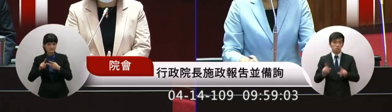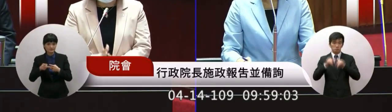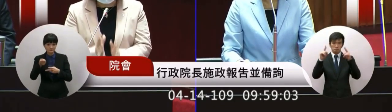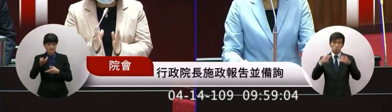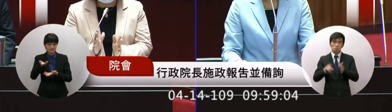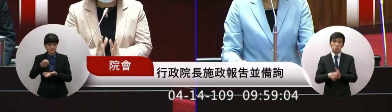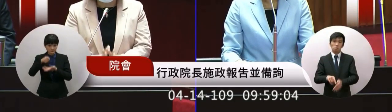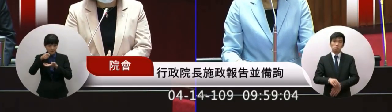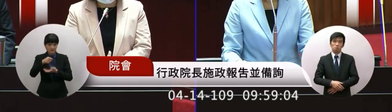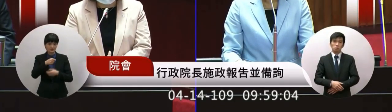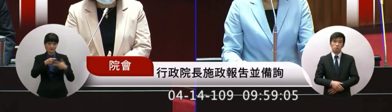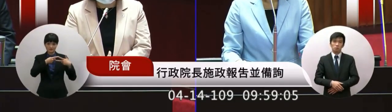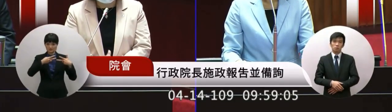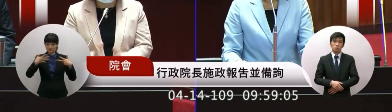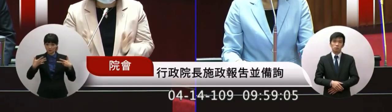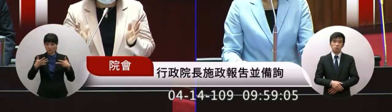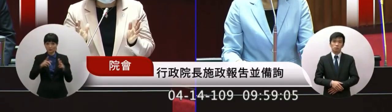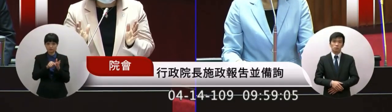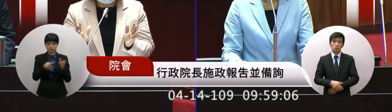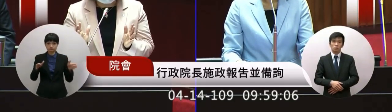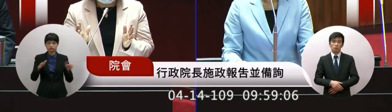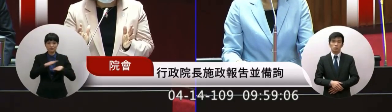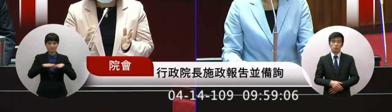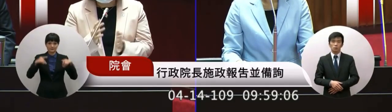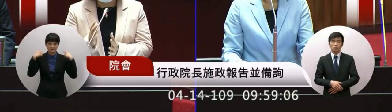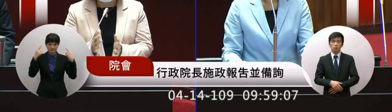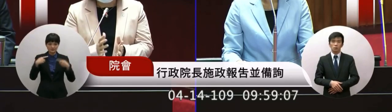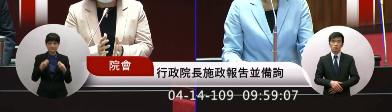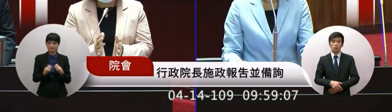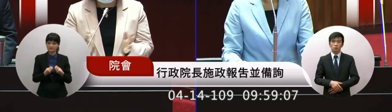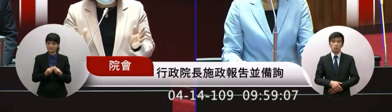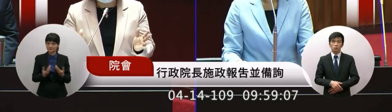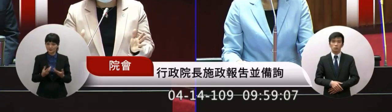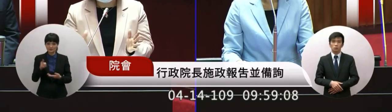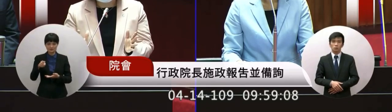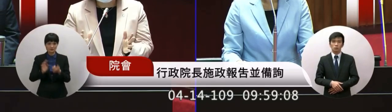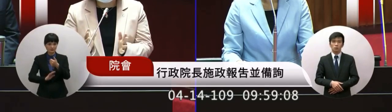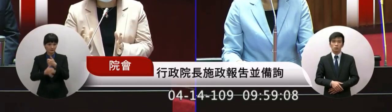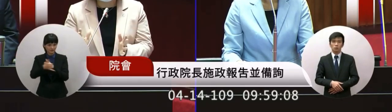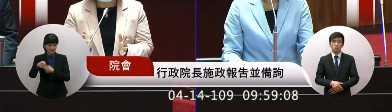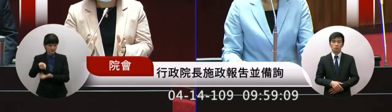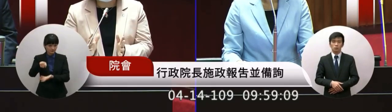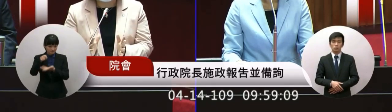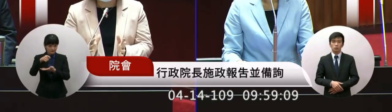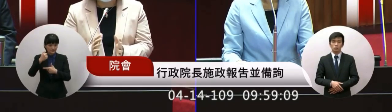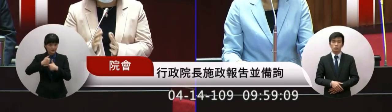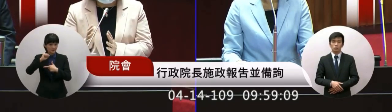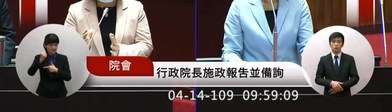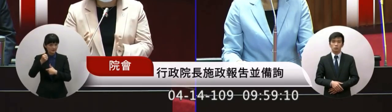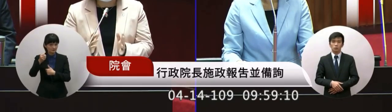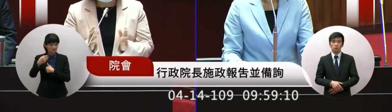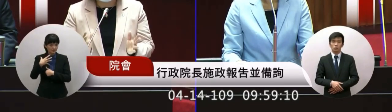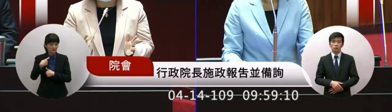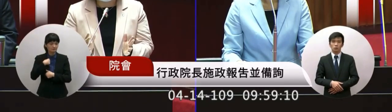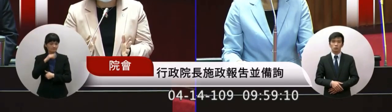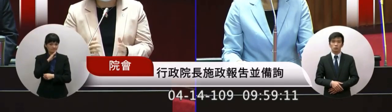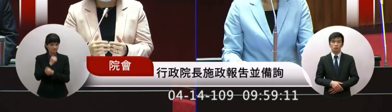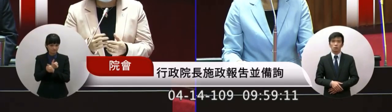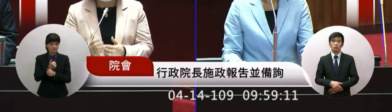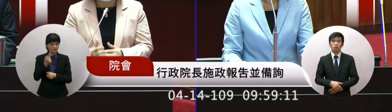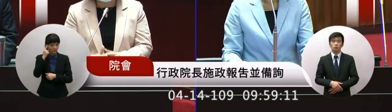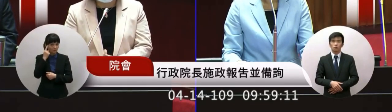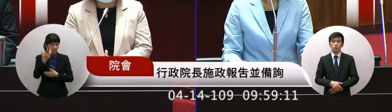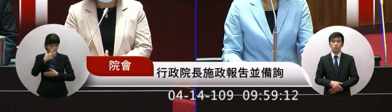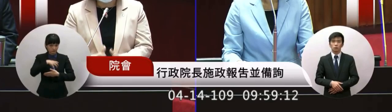时候， 对 这个部分我们也是在哈会参酌委员的意见，还有我们过去一段时间也跟劳资双方